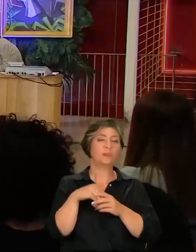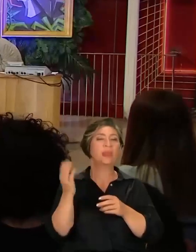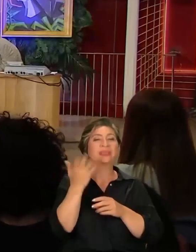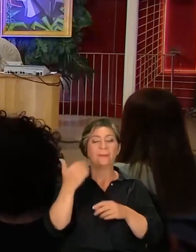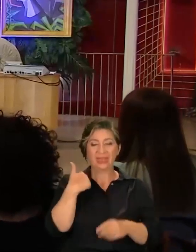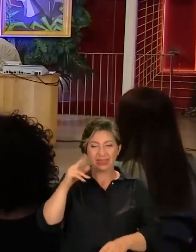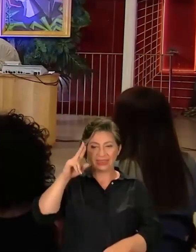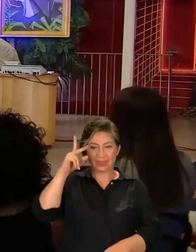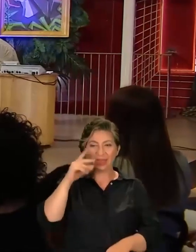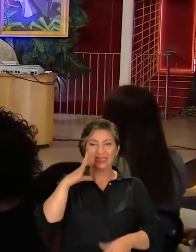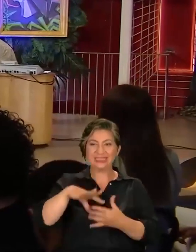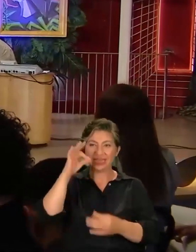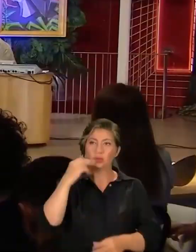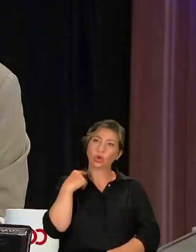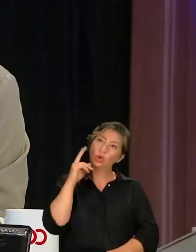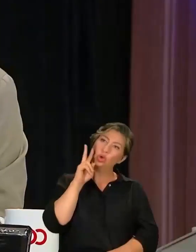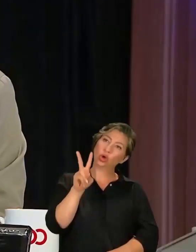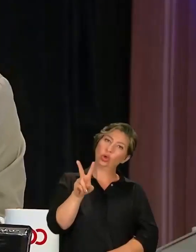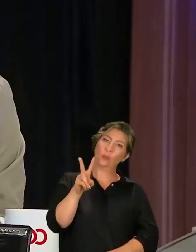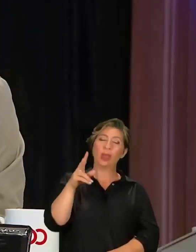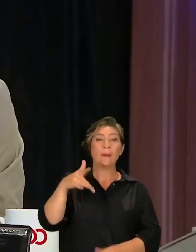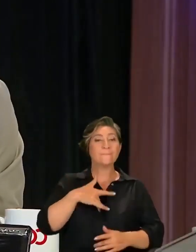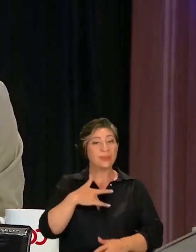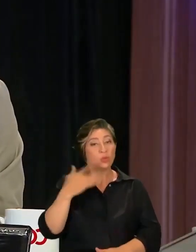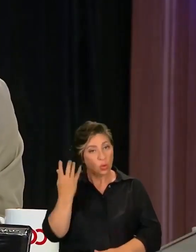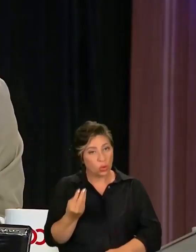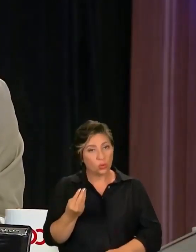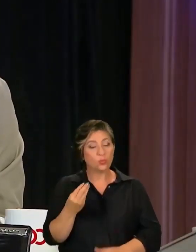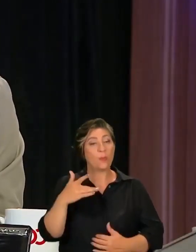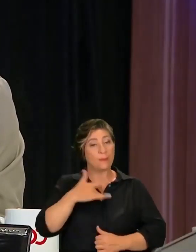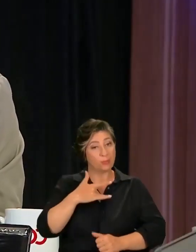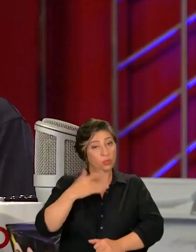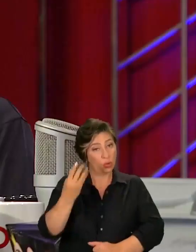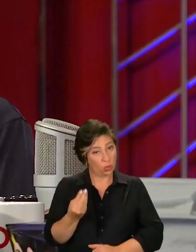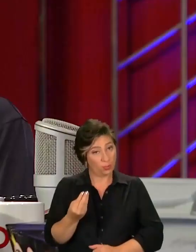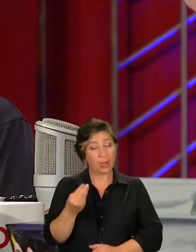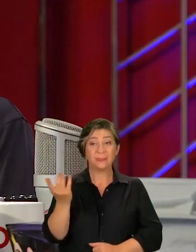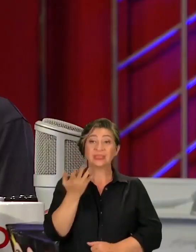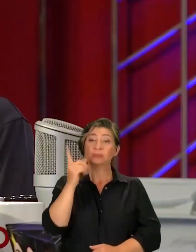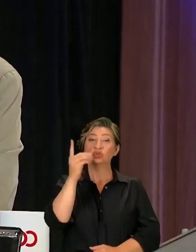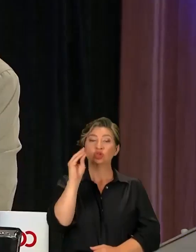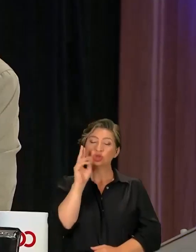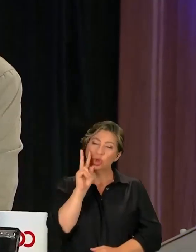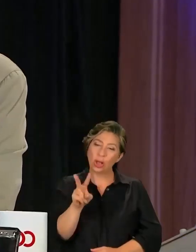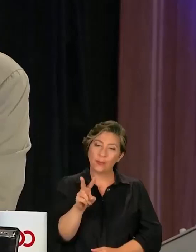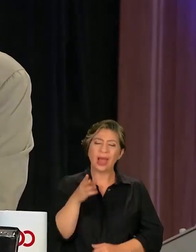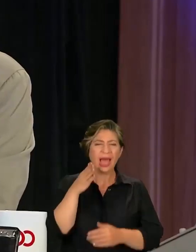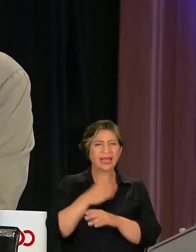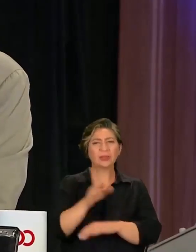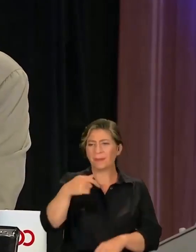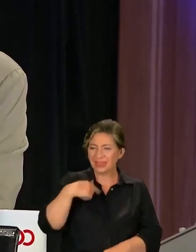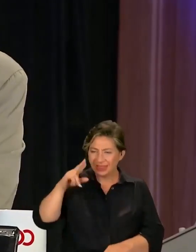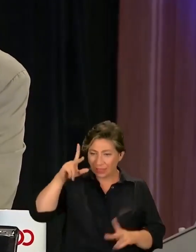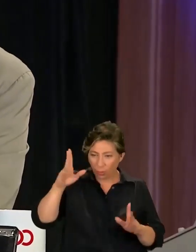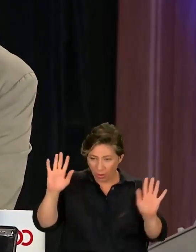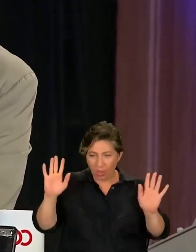tanımayan insanlar da görüyorum. Ve bunu aslında memnuniyet duyuyorum. Güzel bir şey. Memnuniyet duyuyorum. Yani mesela bir çocuk görüyorum. Hakikaten beni tanımıyor